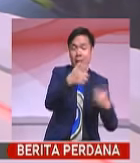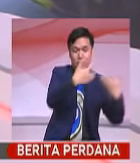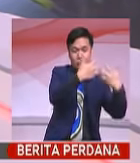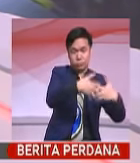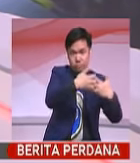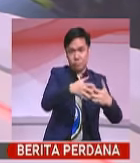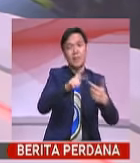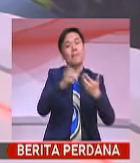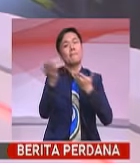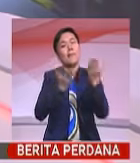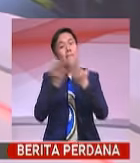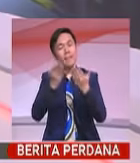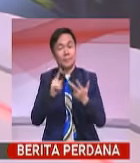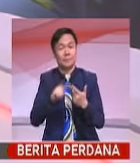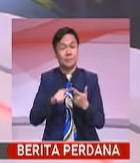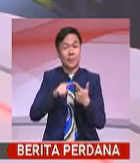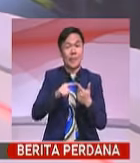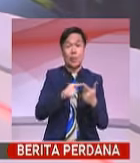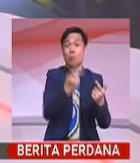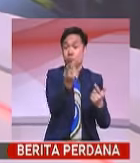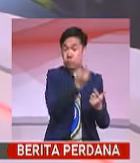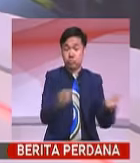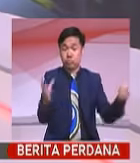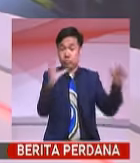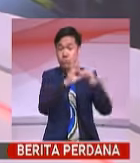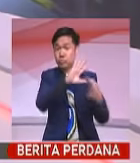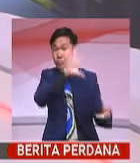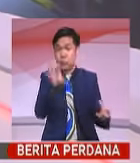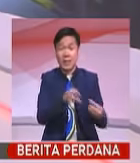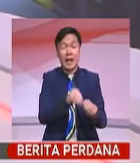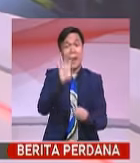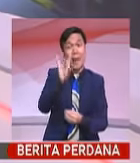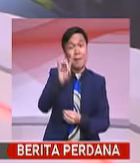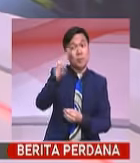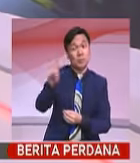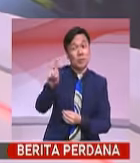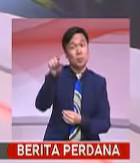pembuatan dan perkhidmatan. Potensi gabungan nilai pelaburan sebanyak